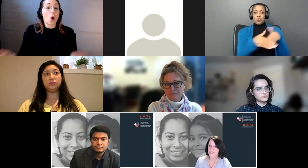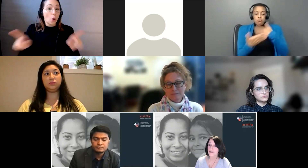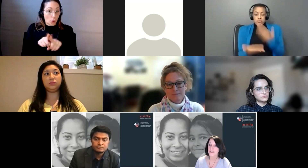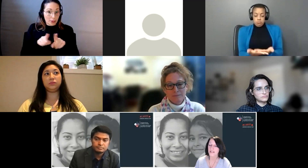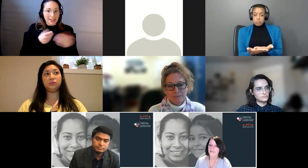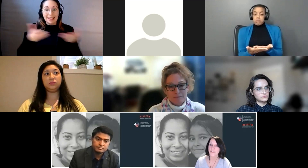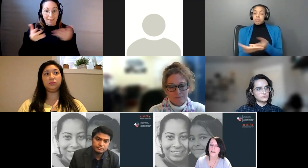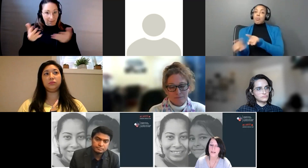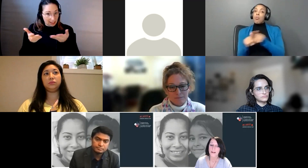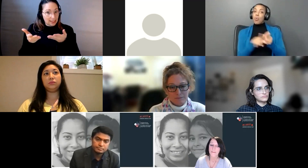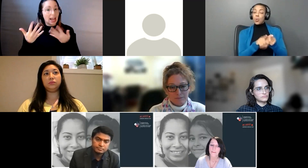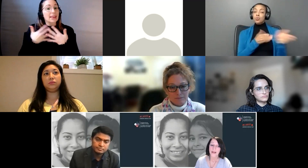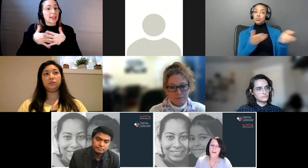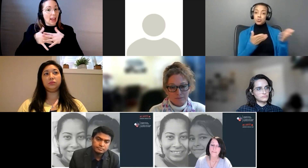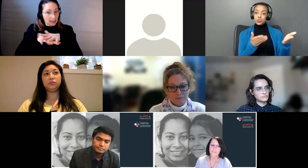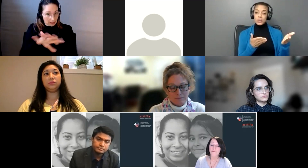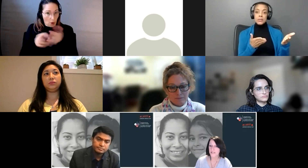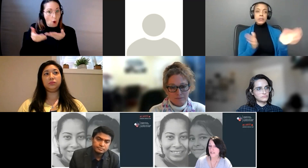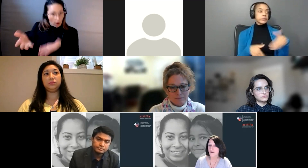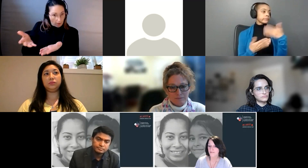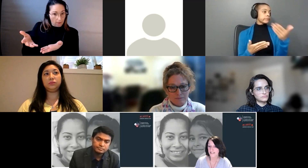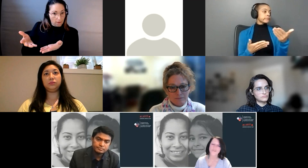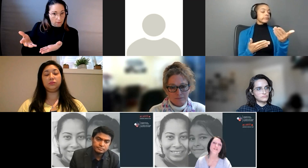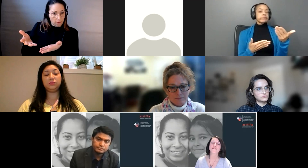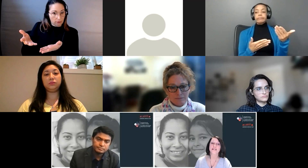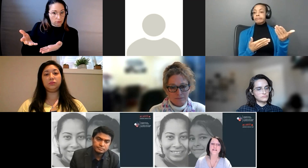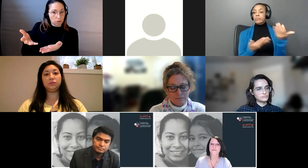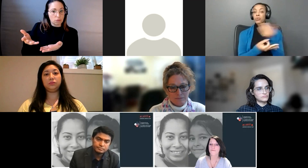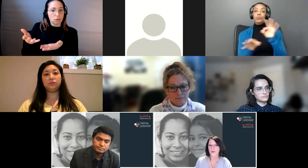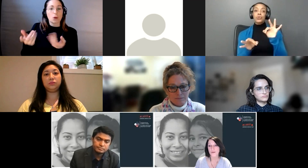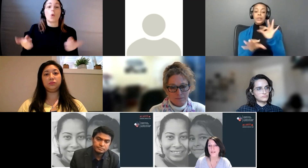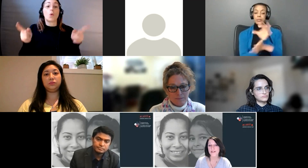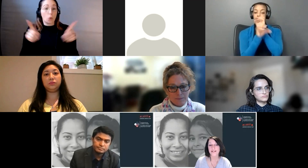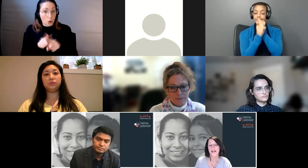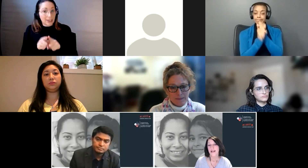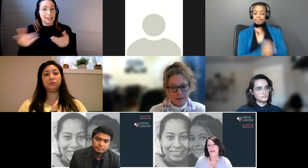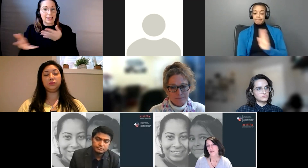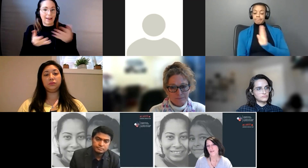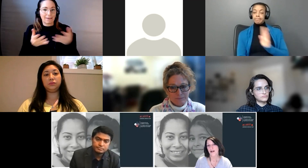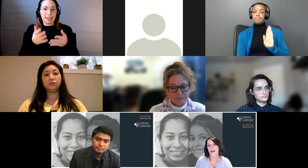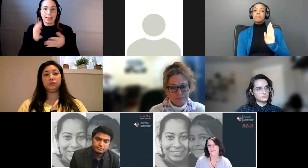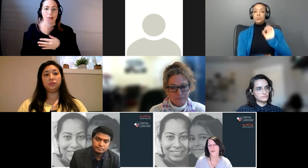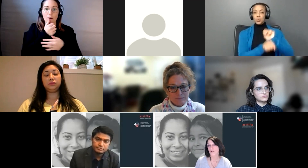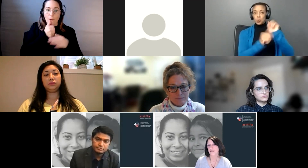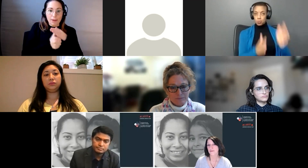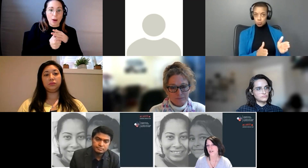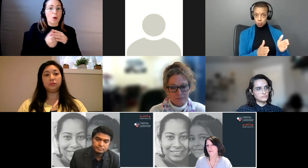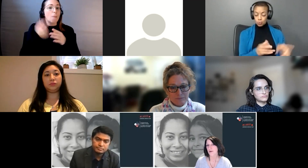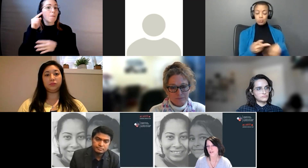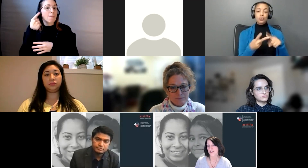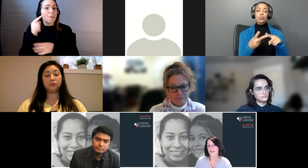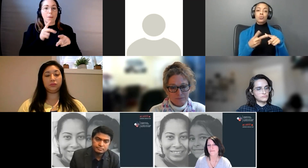d'intégration, nous les livrons aussi des services confidentiels aux travailleurs étrangers et